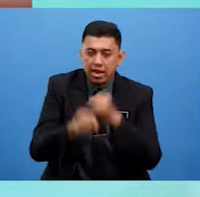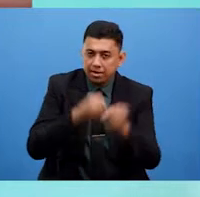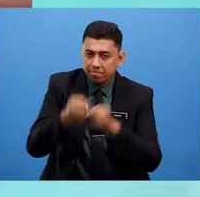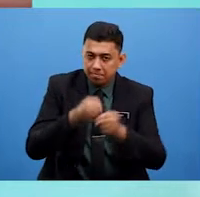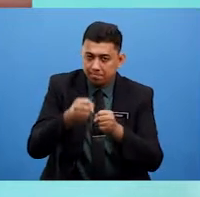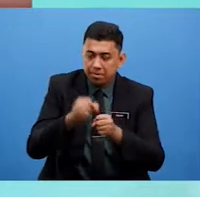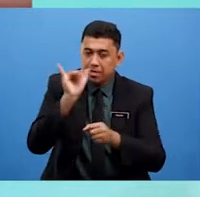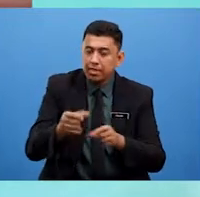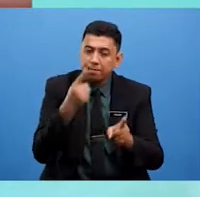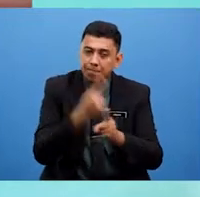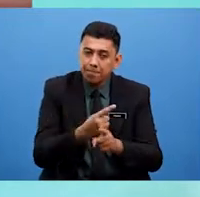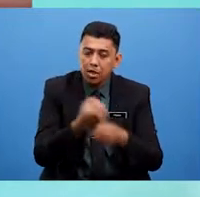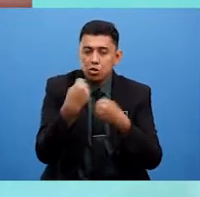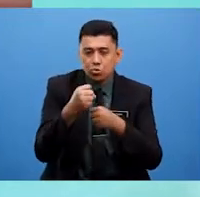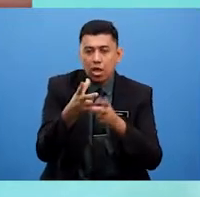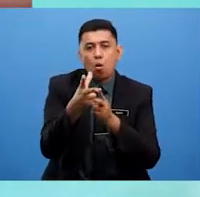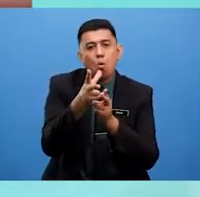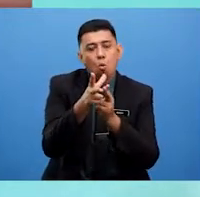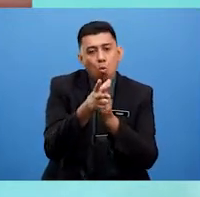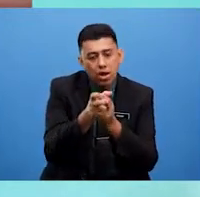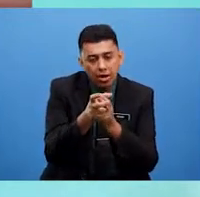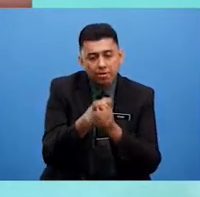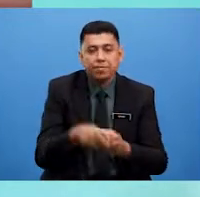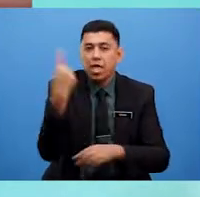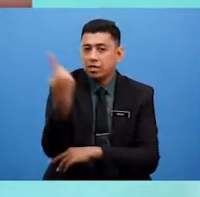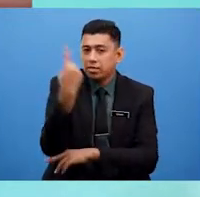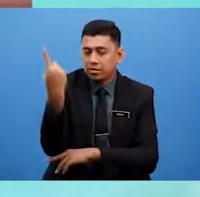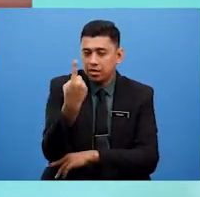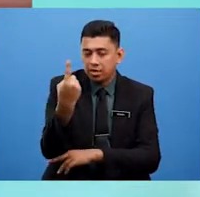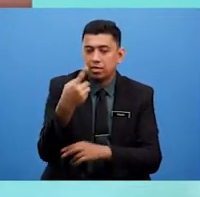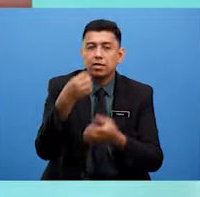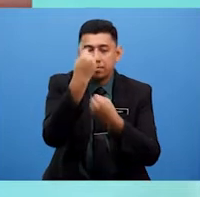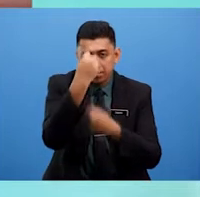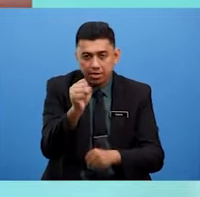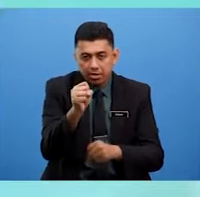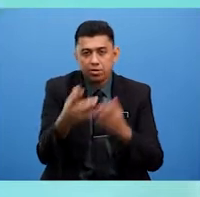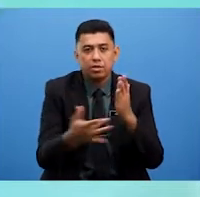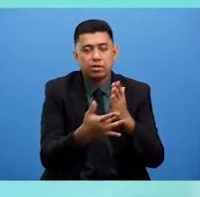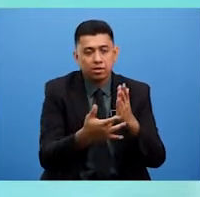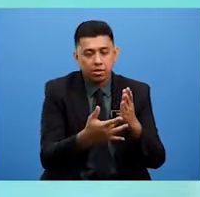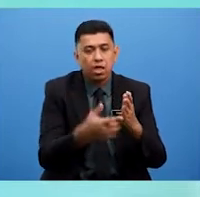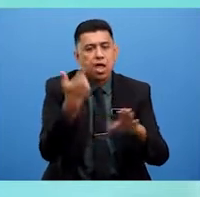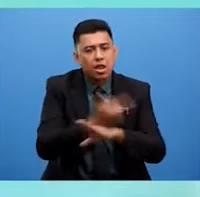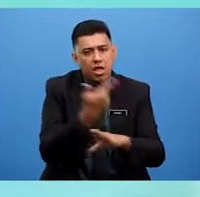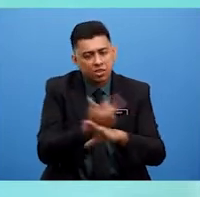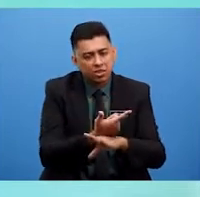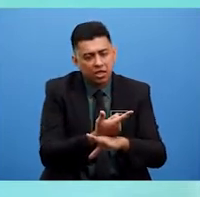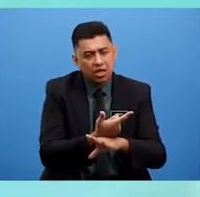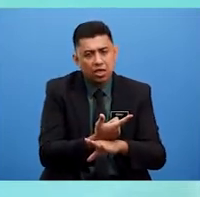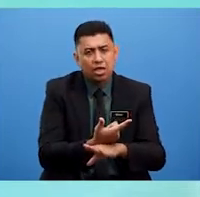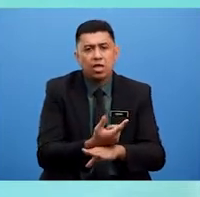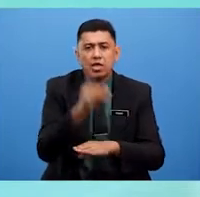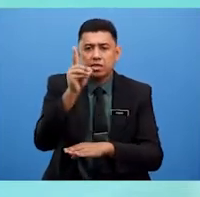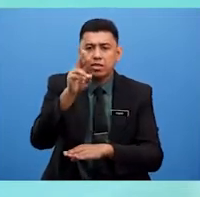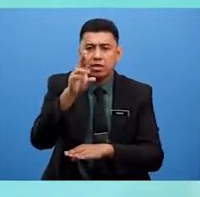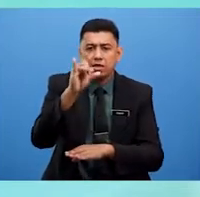larian yang betul dalam sukan olahraga. Selalunya, persediaan teknikal memerlukan latih tubi berbentuk